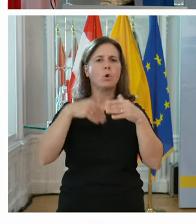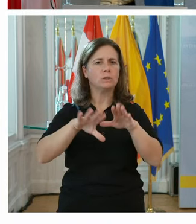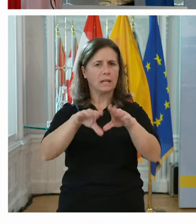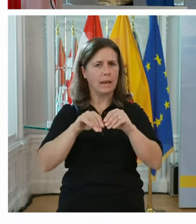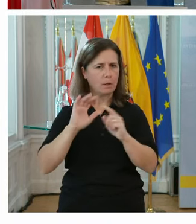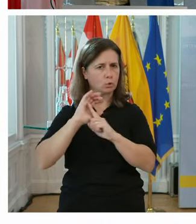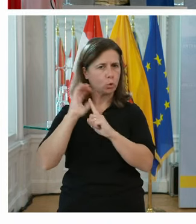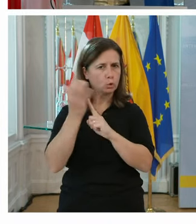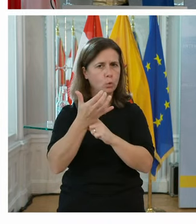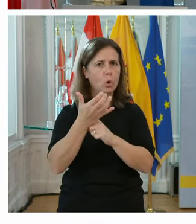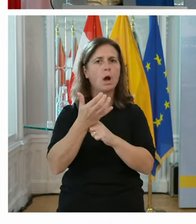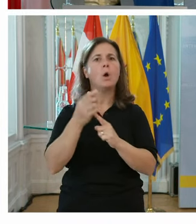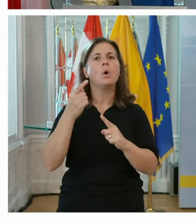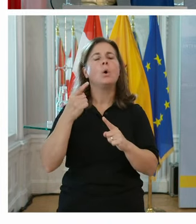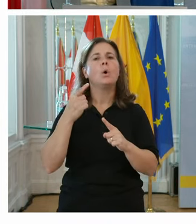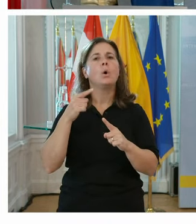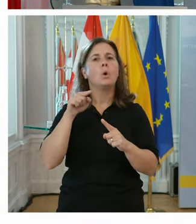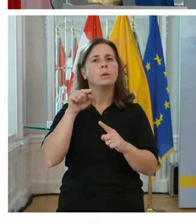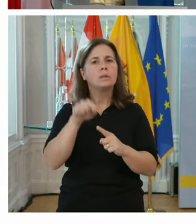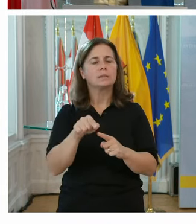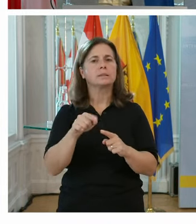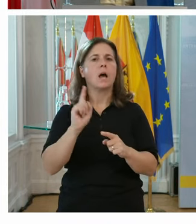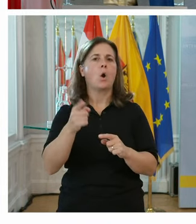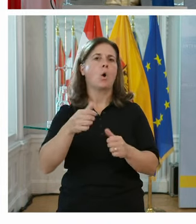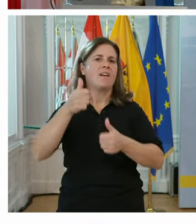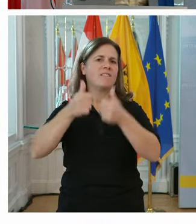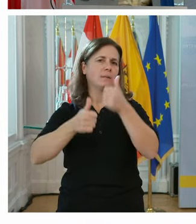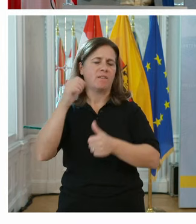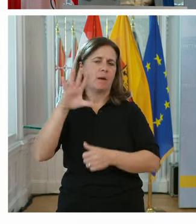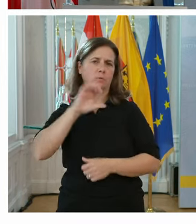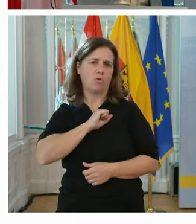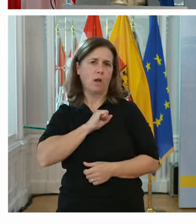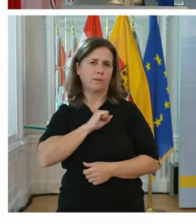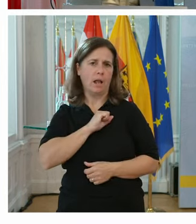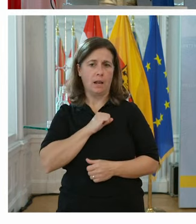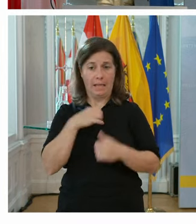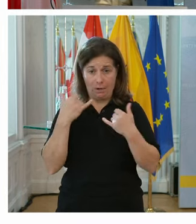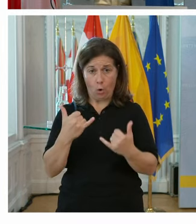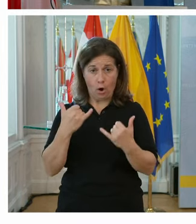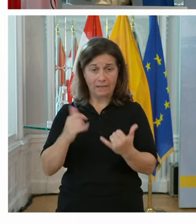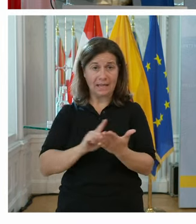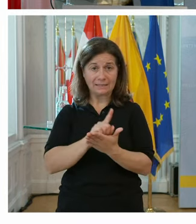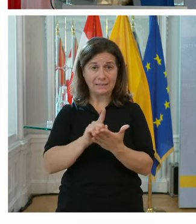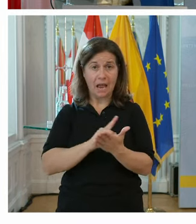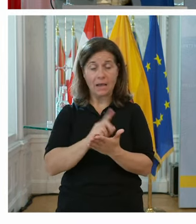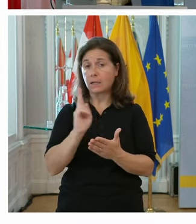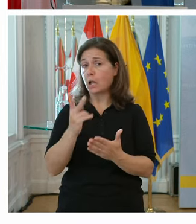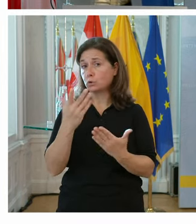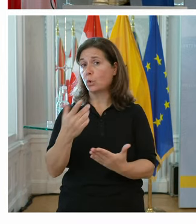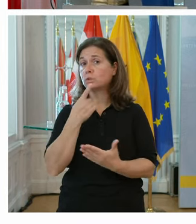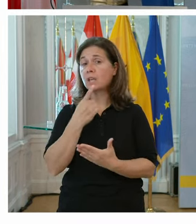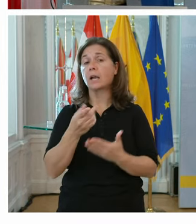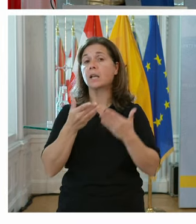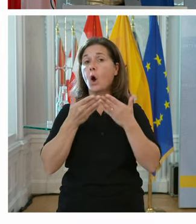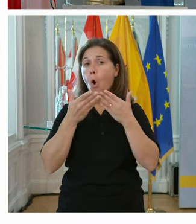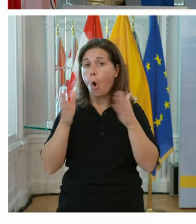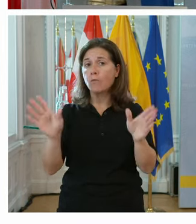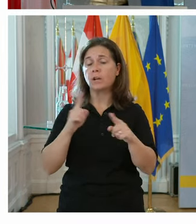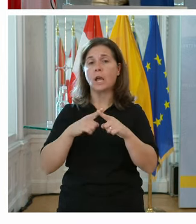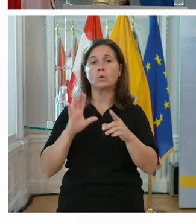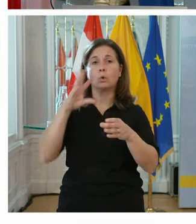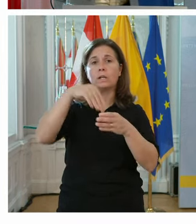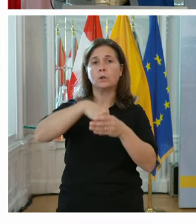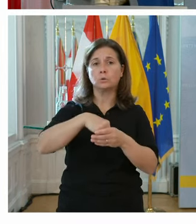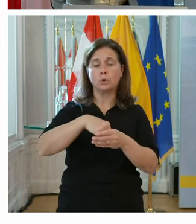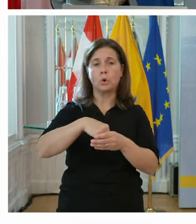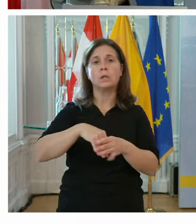inklusive Unternehmenskultur ist ein Wettbewerbsvorteil. Ich glaube, in unserer Zeit kann man das so sagen, Offenheit und Inklusion ist auf